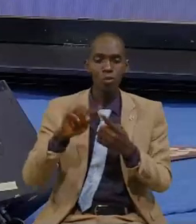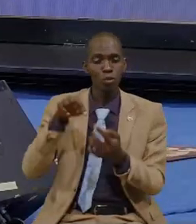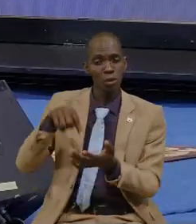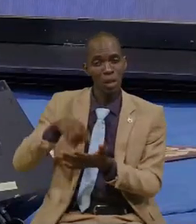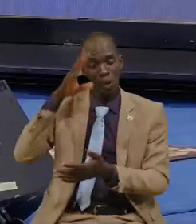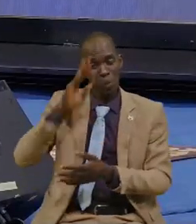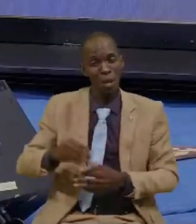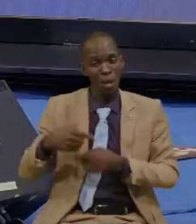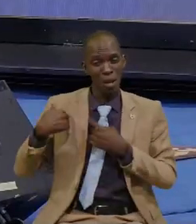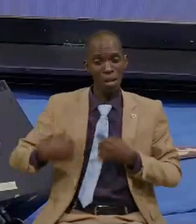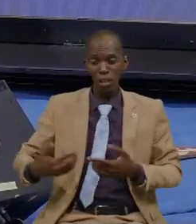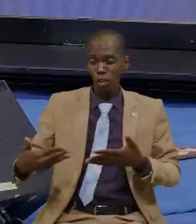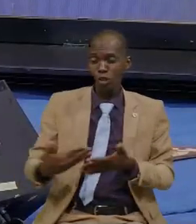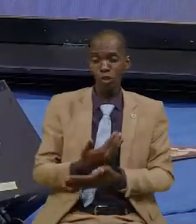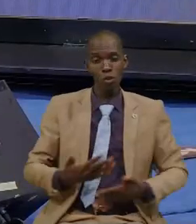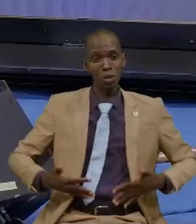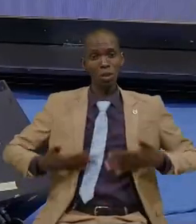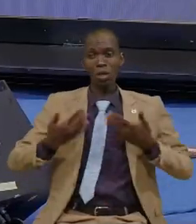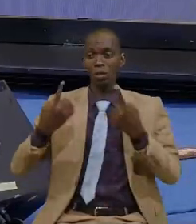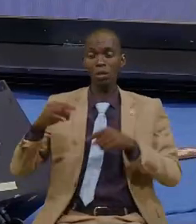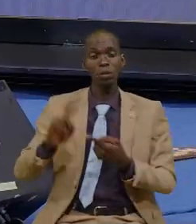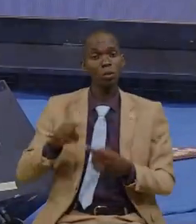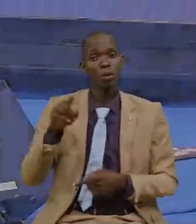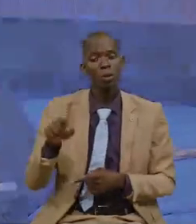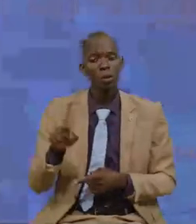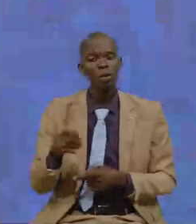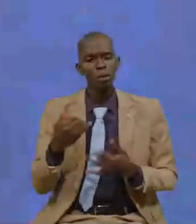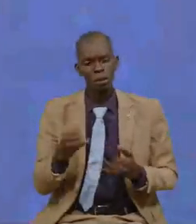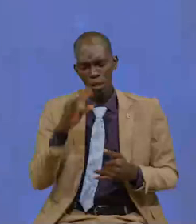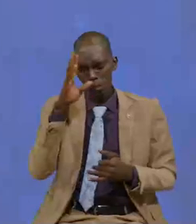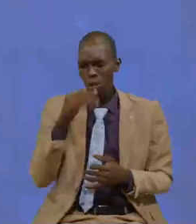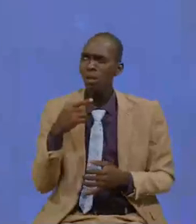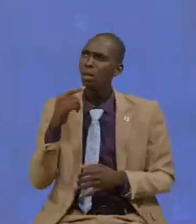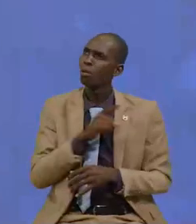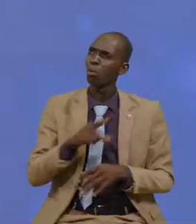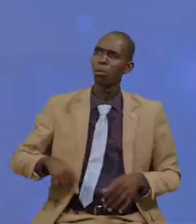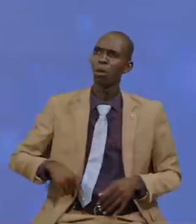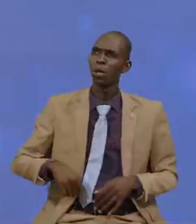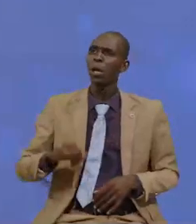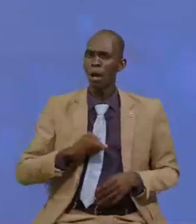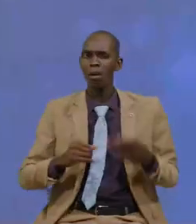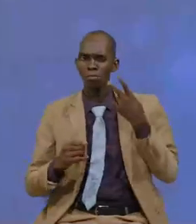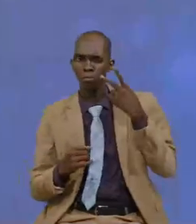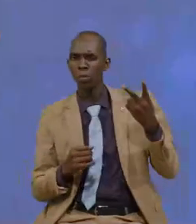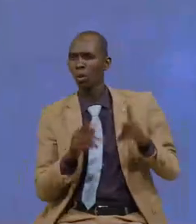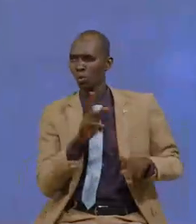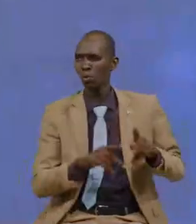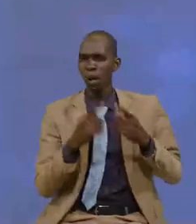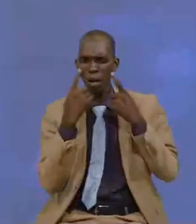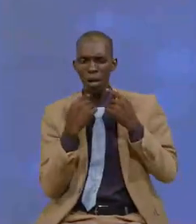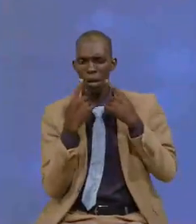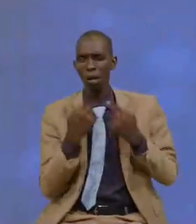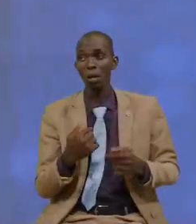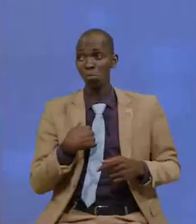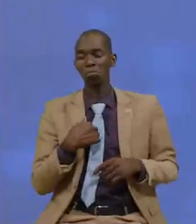dans son cœur, lorsqu'une nouvelle vie lui a été offerte, il a dit, Seigneur, tu le sais, je le voyais